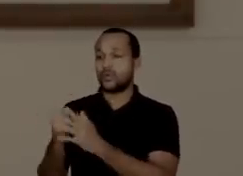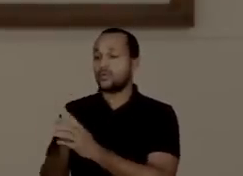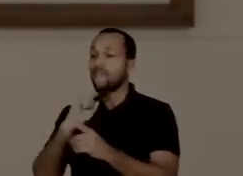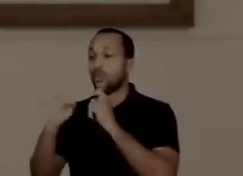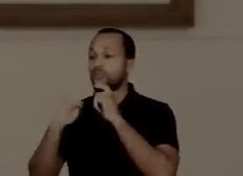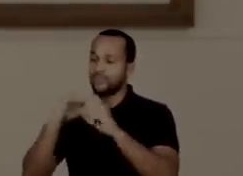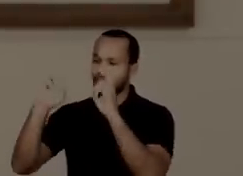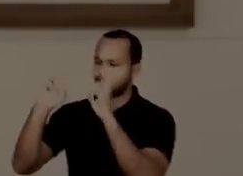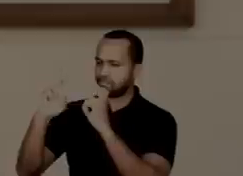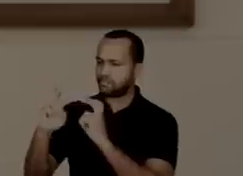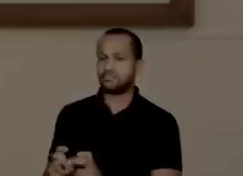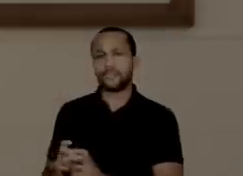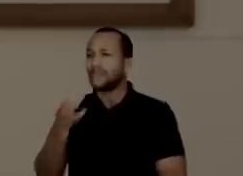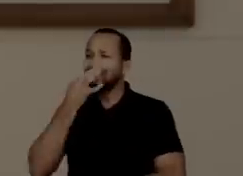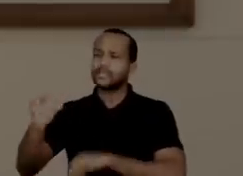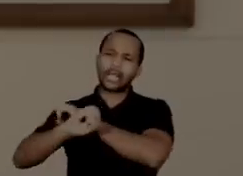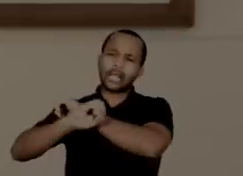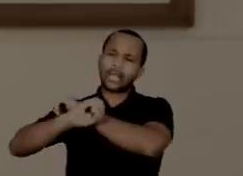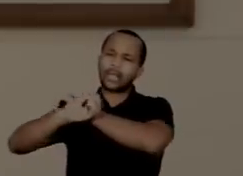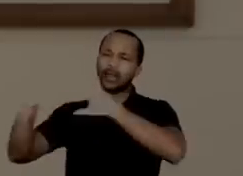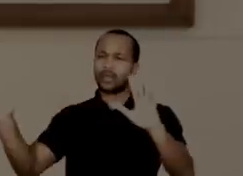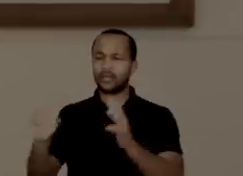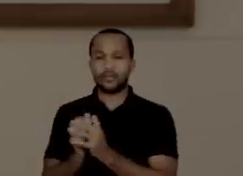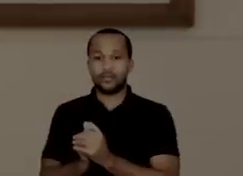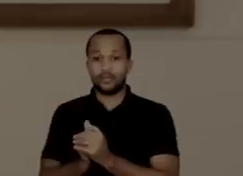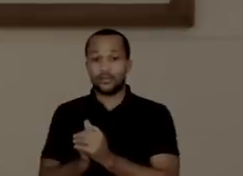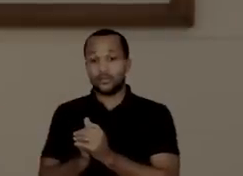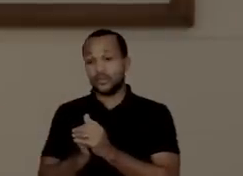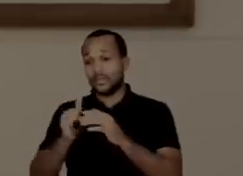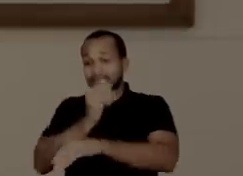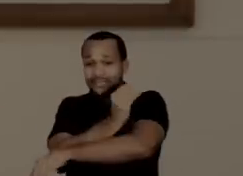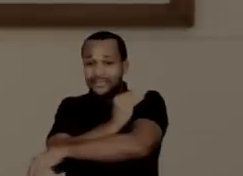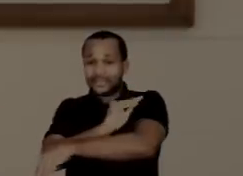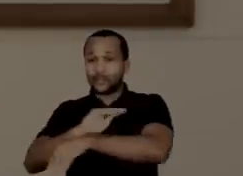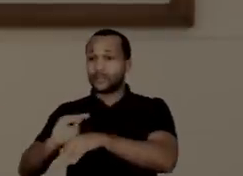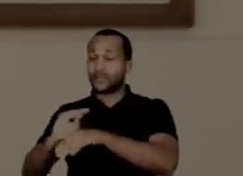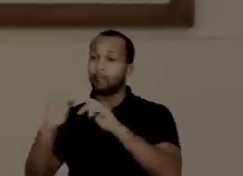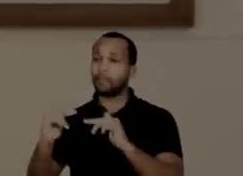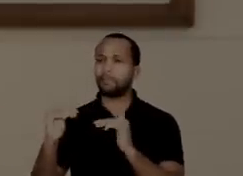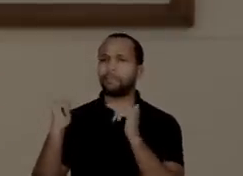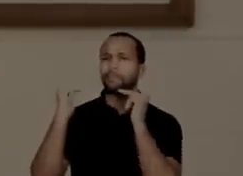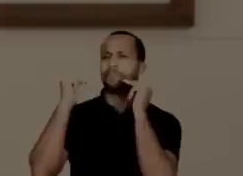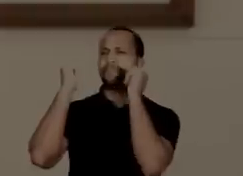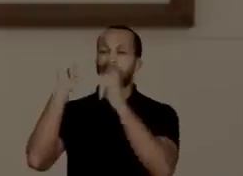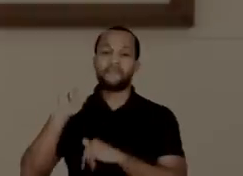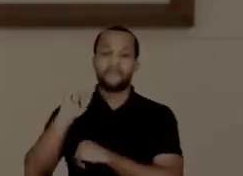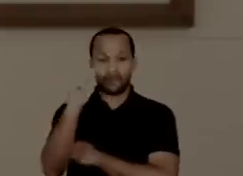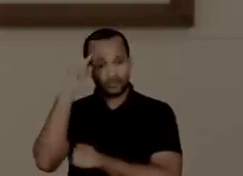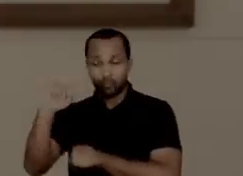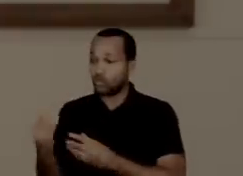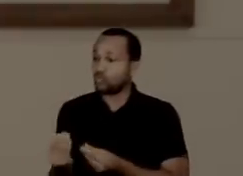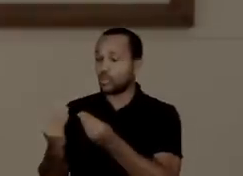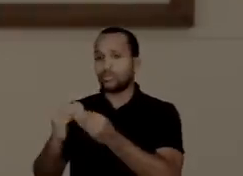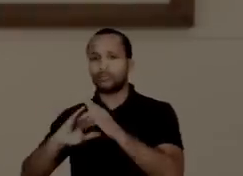leurs compétences pour faire reculer la délinquance. J'en prends l'engagement aujourd'hui devant vous, tout sera fait